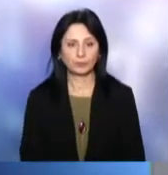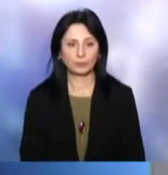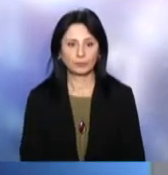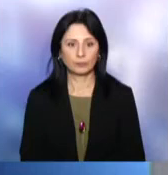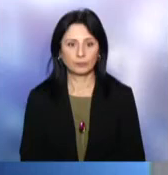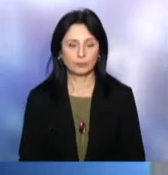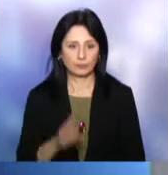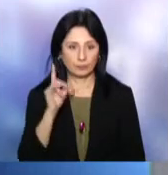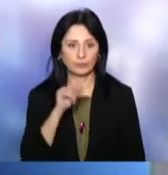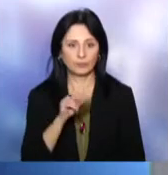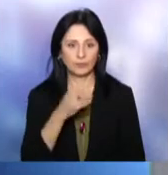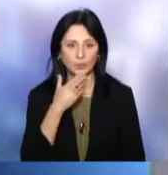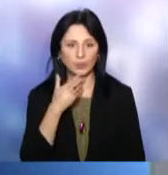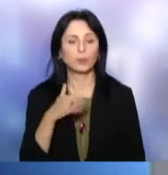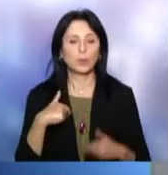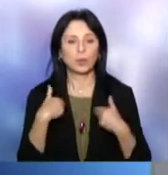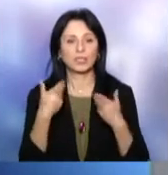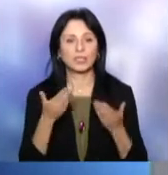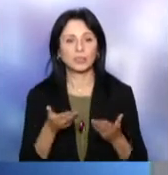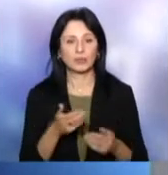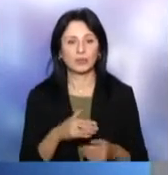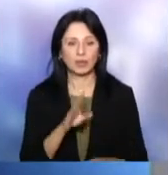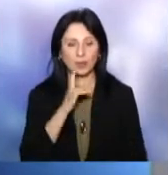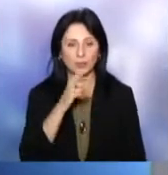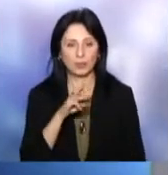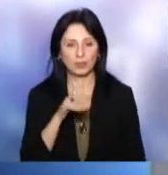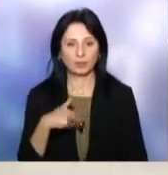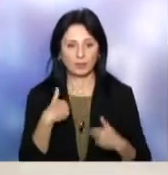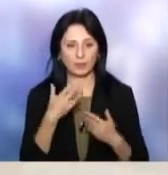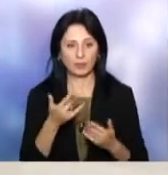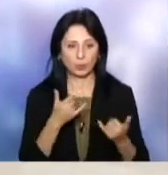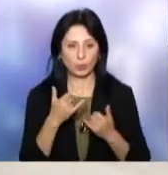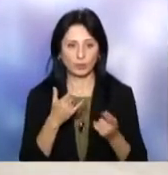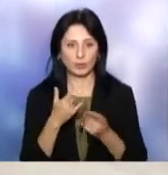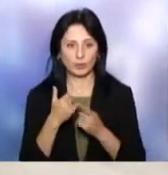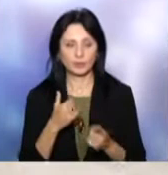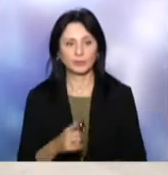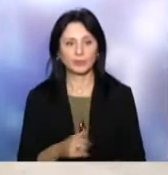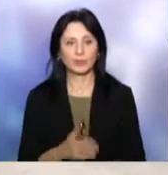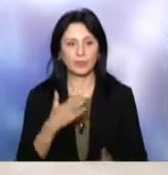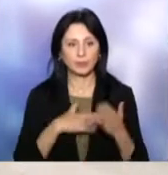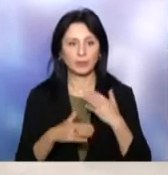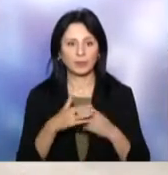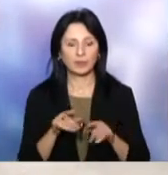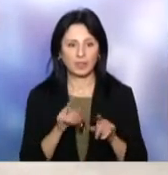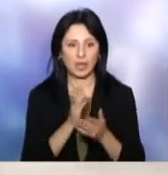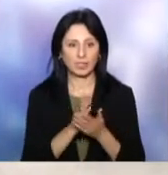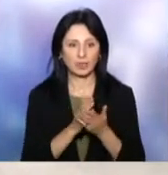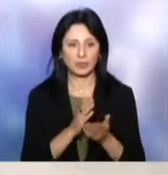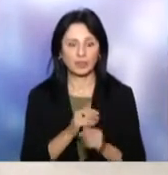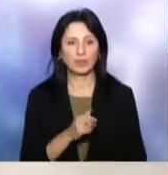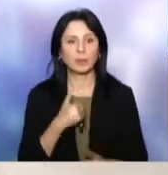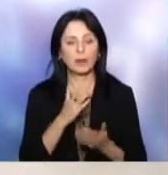გისმენთ, ეთერში ხართ. მოგესალმებით, ქალბატონო მარი, მივესალმებით თქვენ სტუმრებს. მიხარია, რომ არსებობთ.